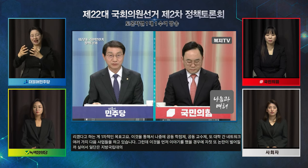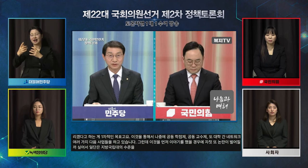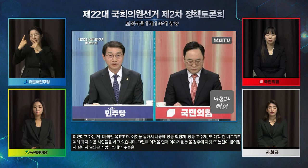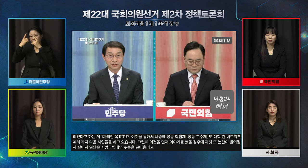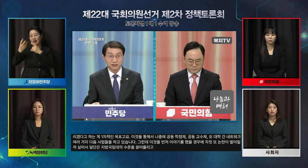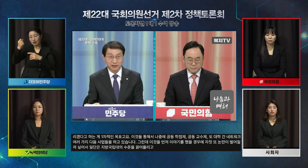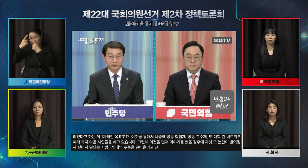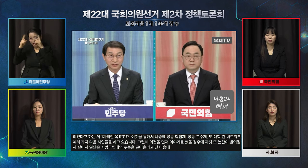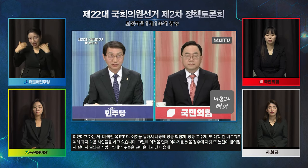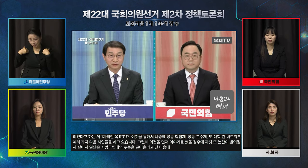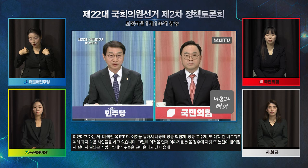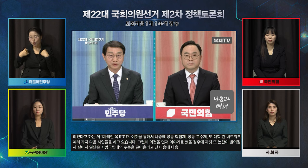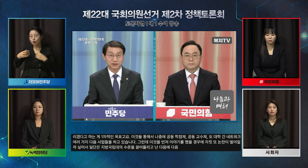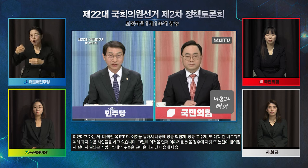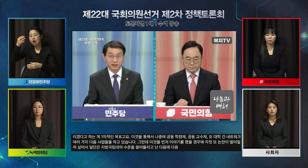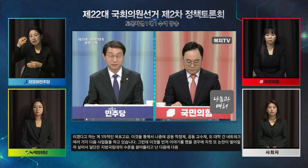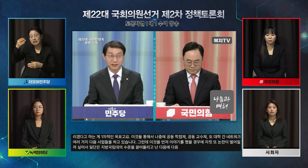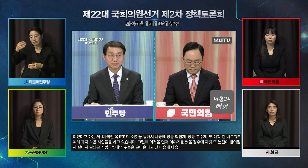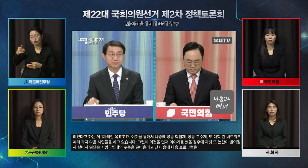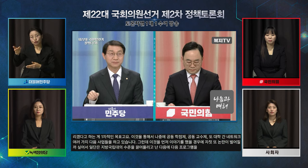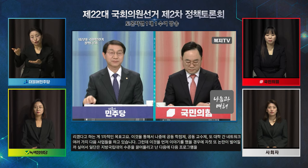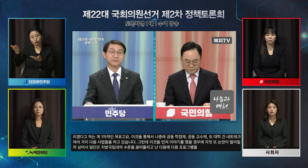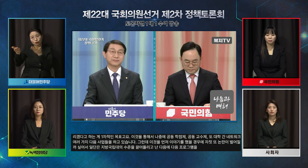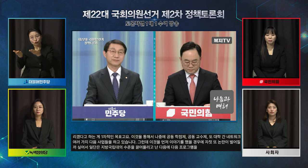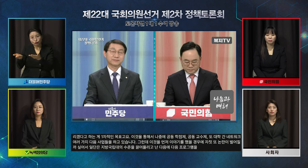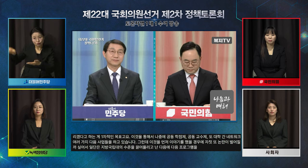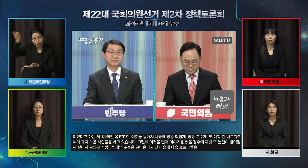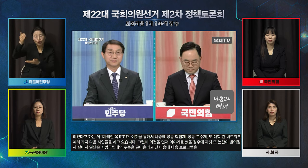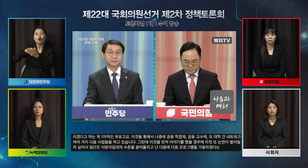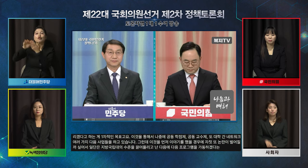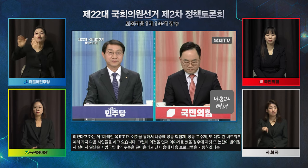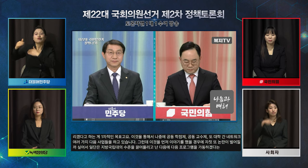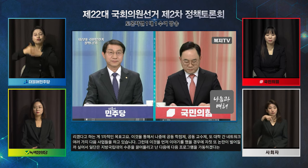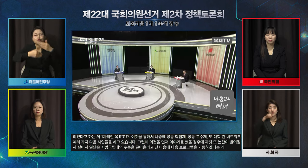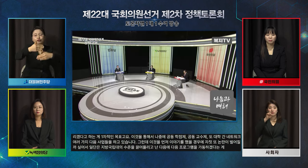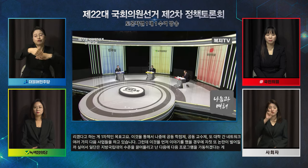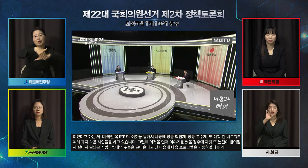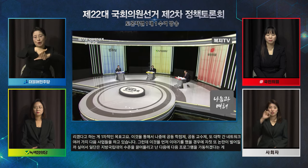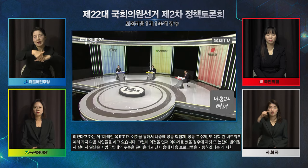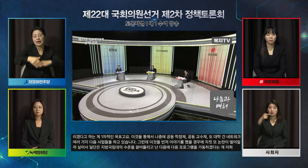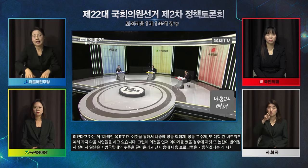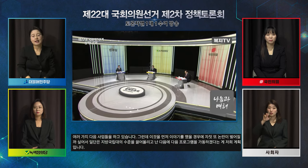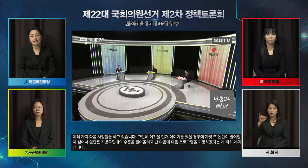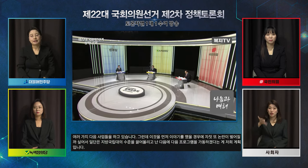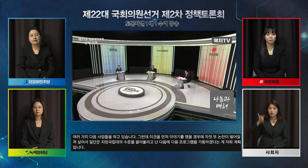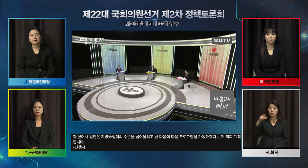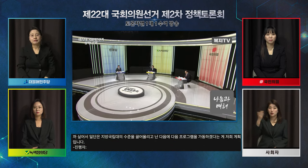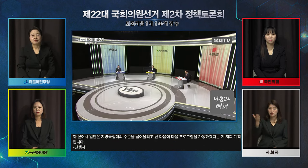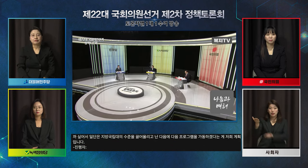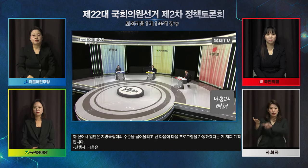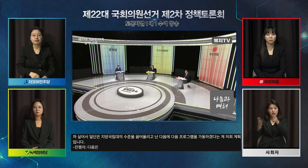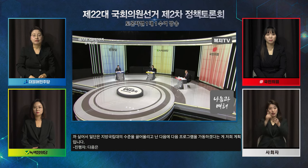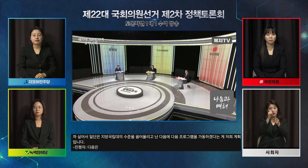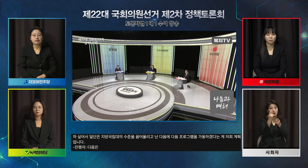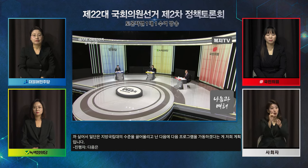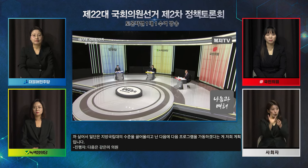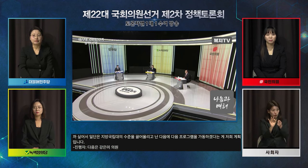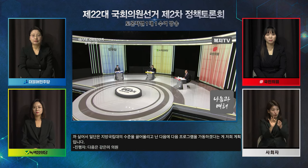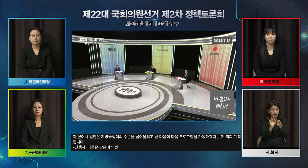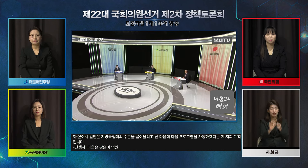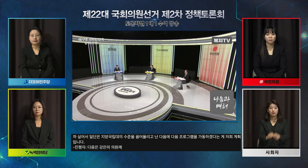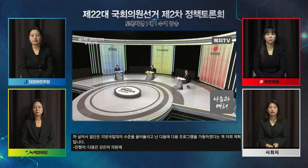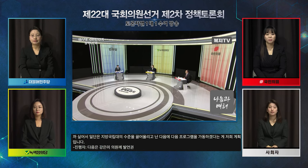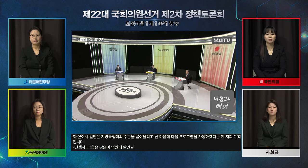프로그램을 가동하겠다고 하는 게 저희 계획입니다. 다음은 강흠희 의원께 발언권 먼저 드리고 그다음에 홍석철 본부장 이어가도록